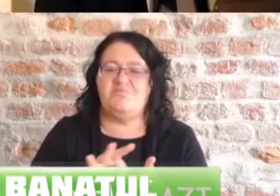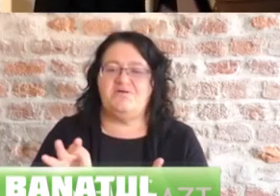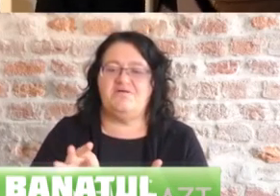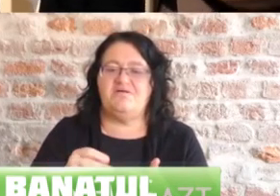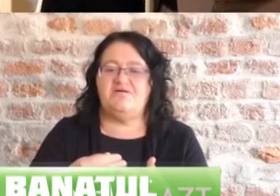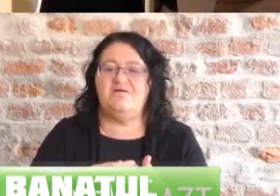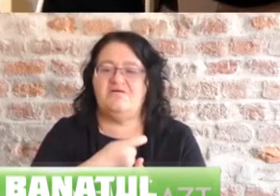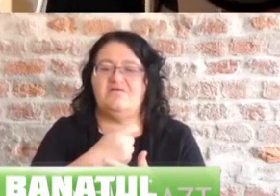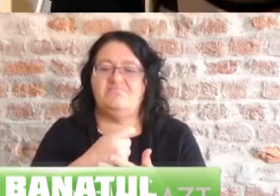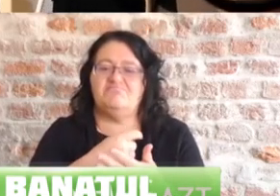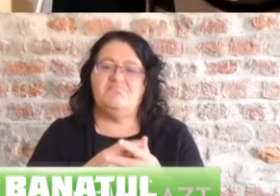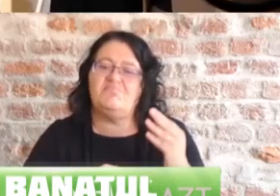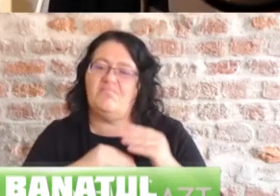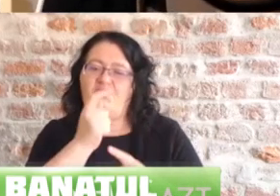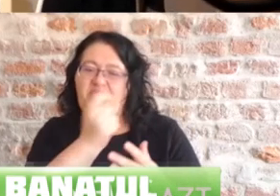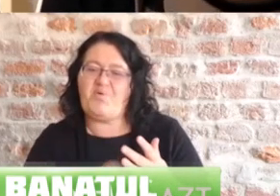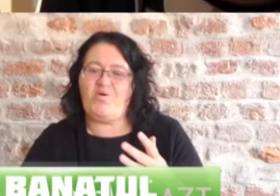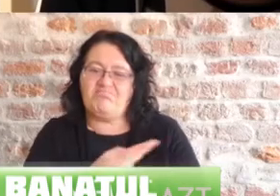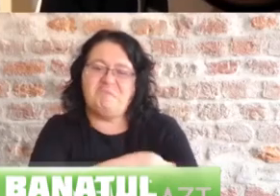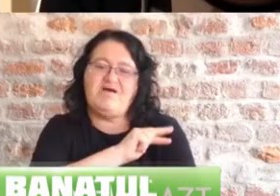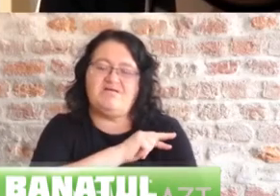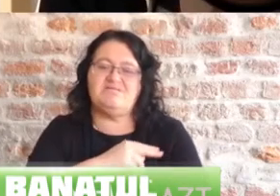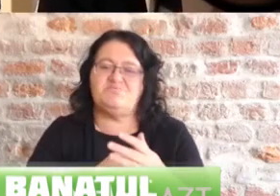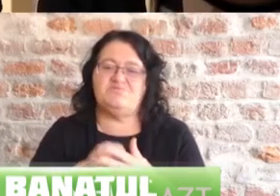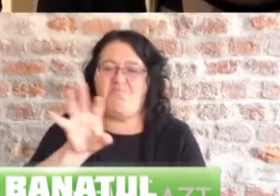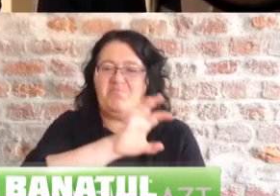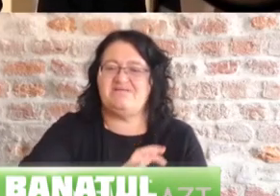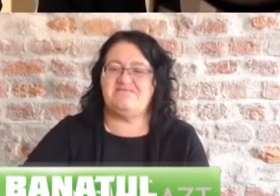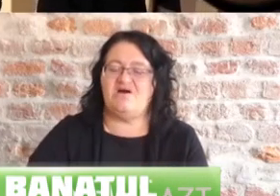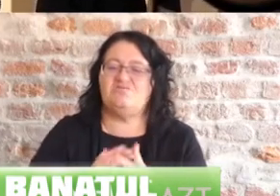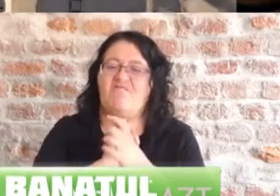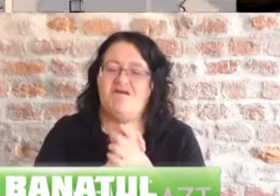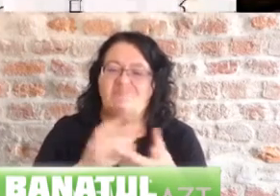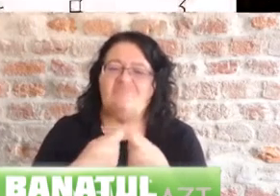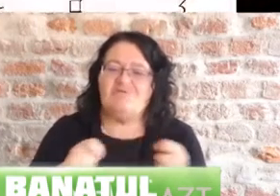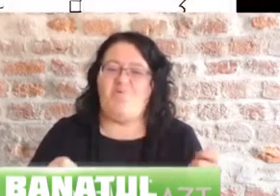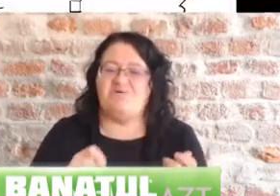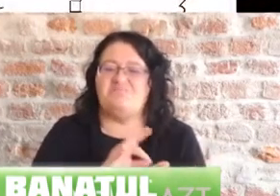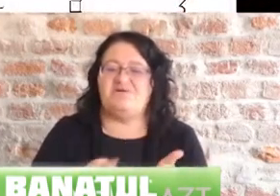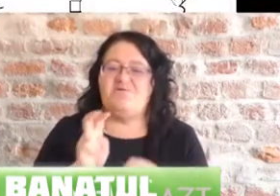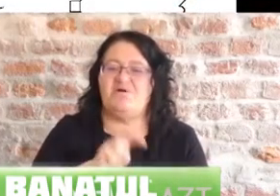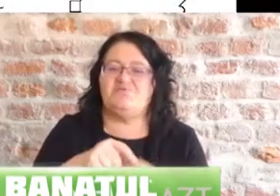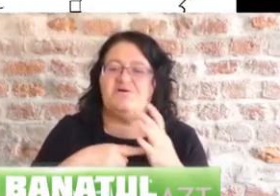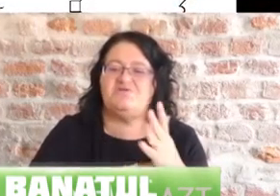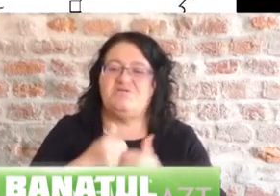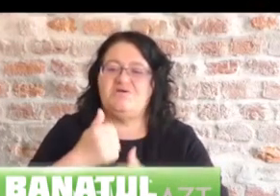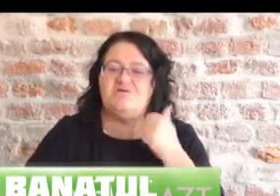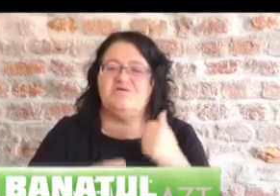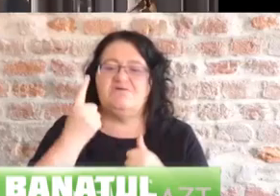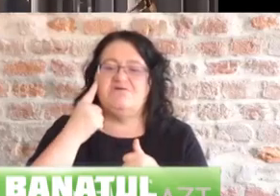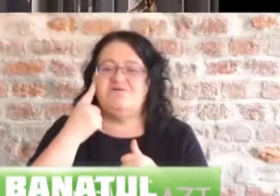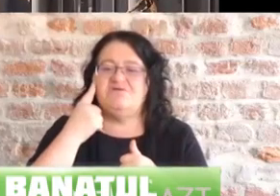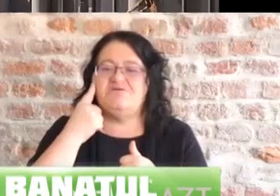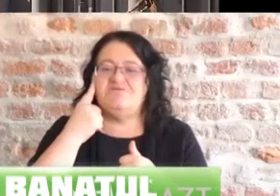care este peisagista noastră. Și aș vrea să felicit pe toată lumea care a participat la acest concurs. Știu că